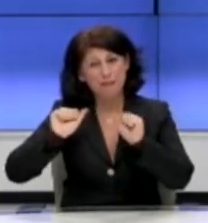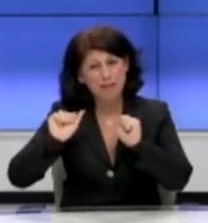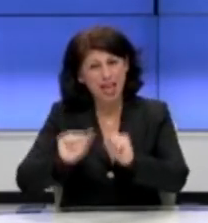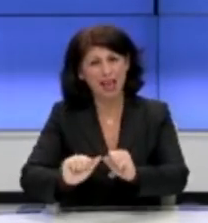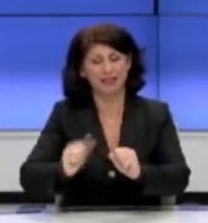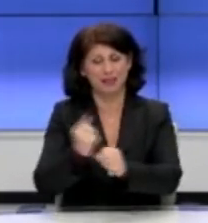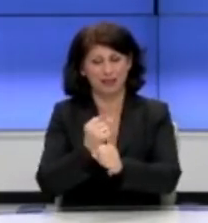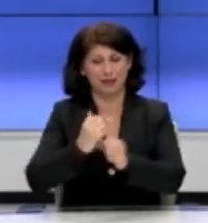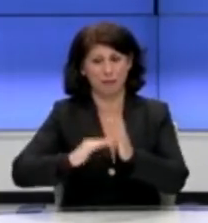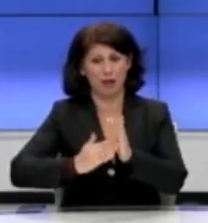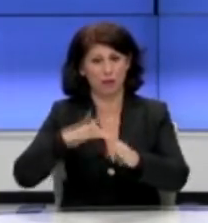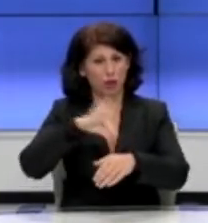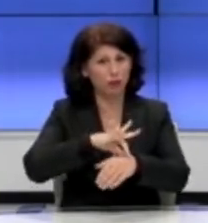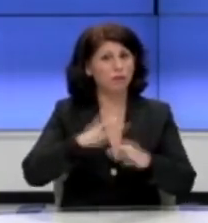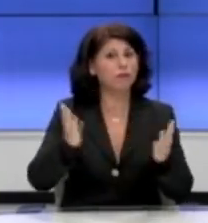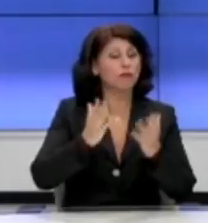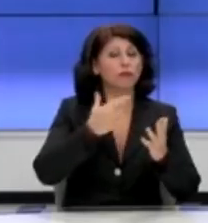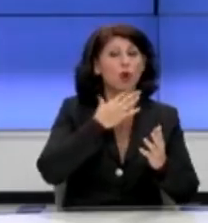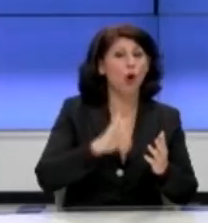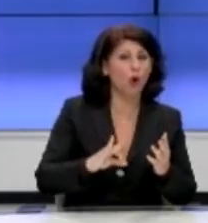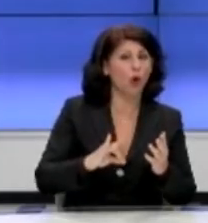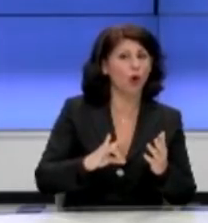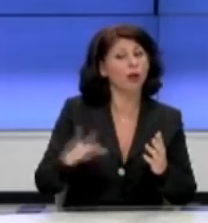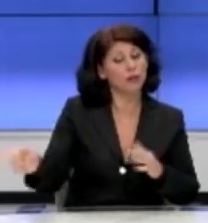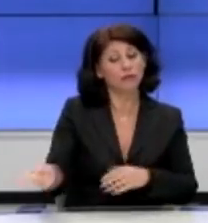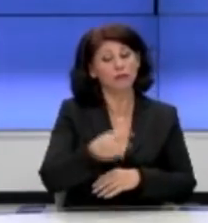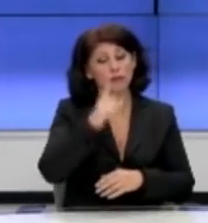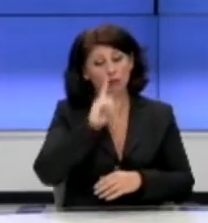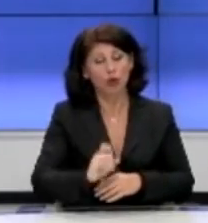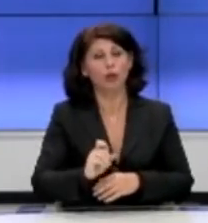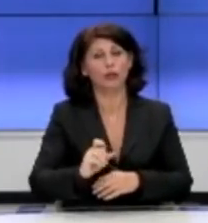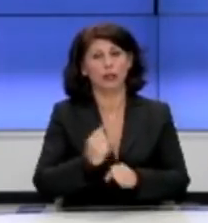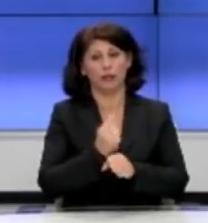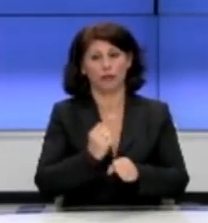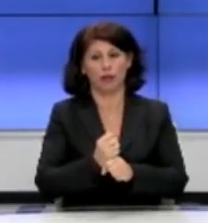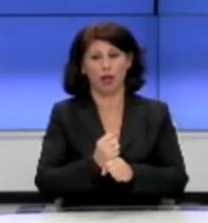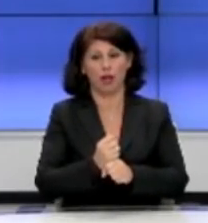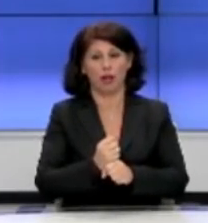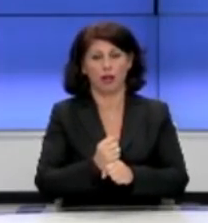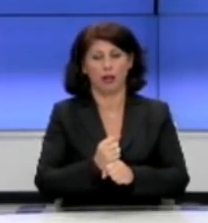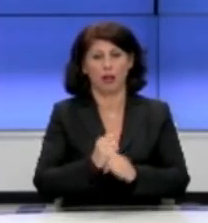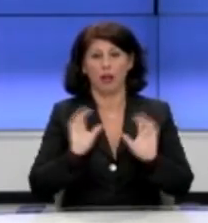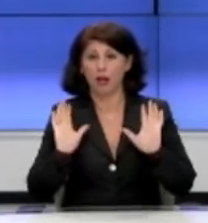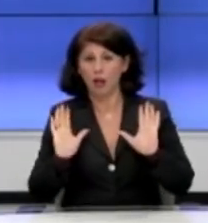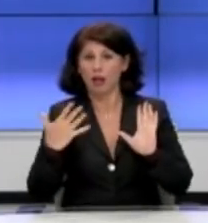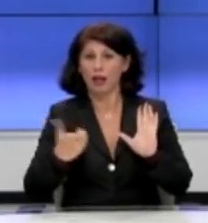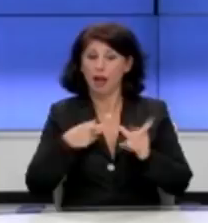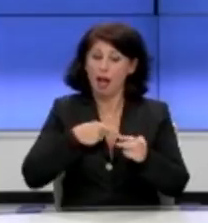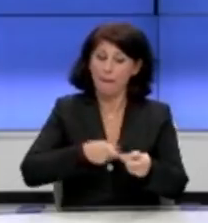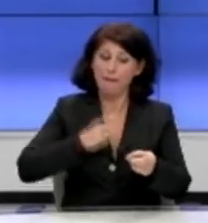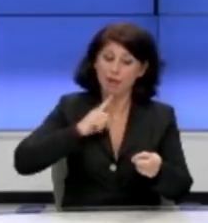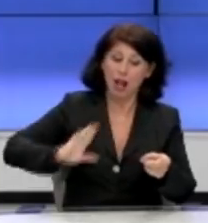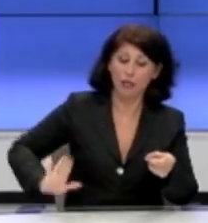σε εργαζόμενους που ασθενούν για οποιονδήποτε λόγο να πάνε οπωσδήποτε για δουλειά. Αλλιώς έχουν την απειλή